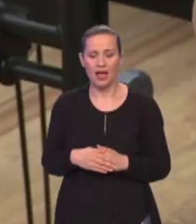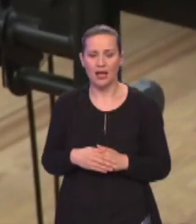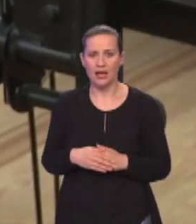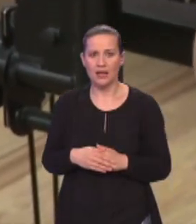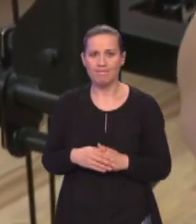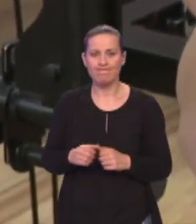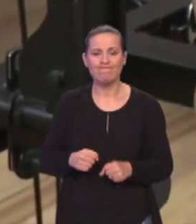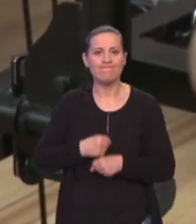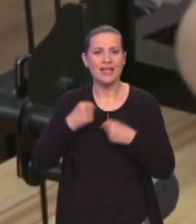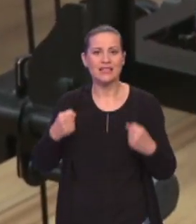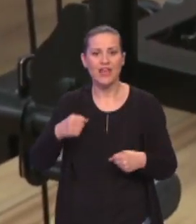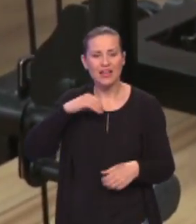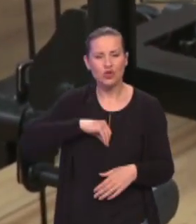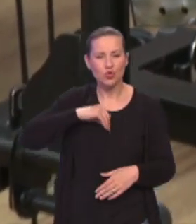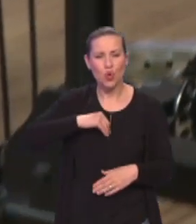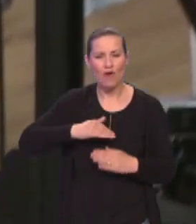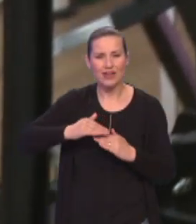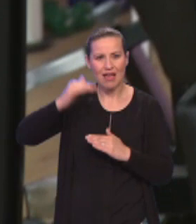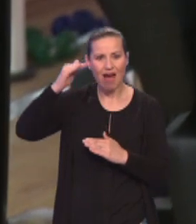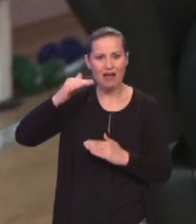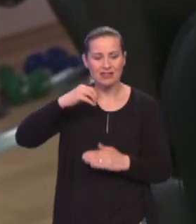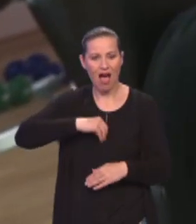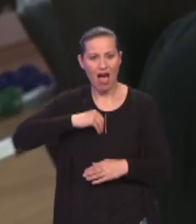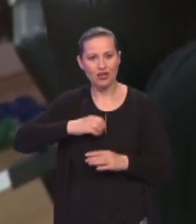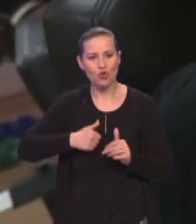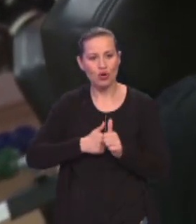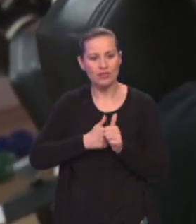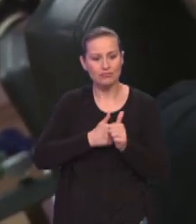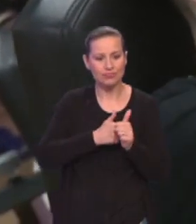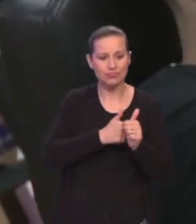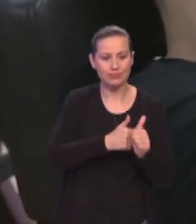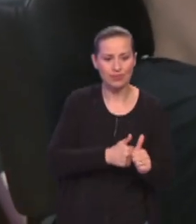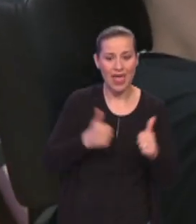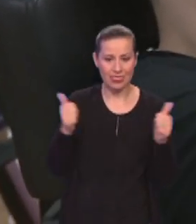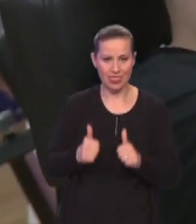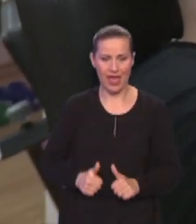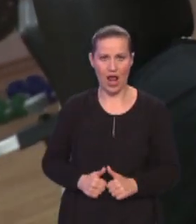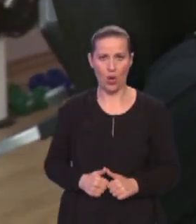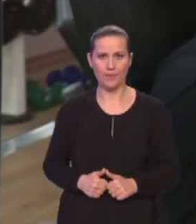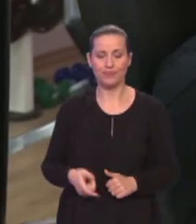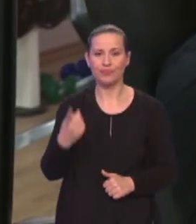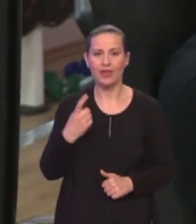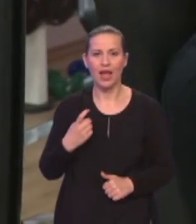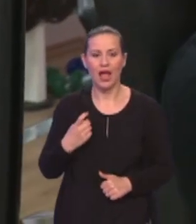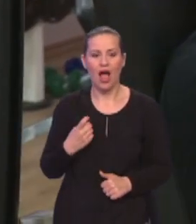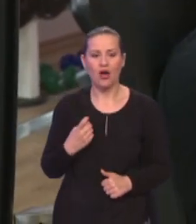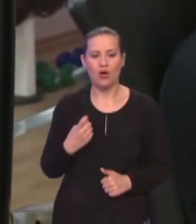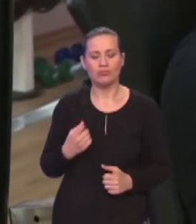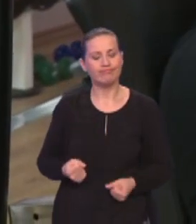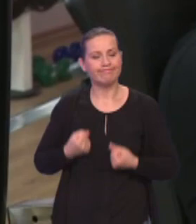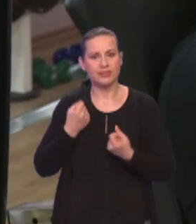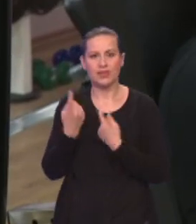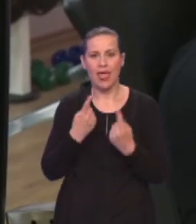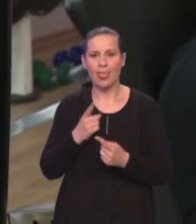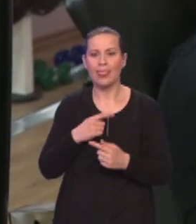razvijao se jedan duhovni rast, a duh je vukao tijelo. Ajmo, možeš. Iako u nevoljama, ne predaje se. I